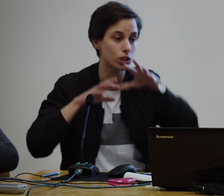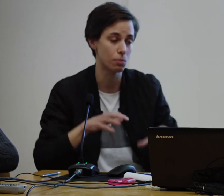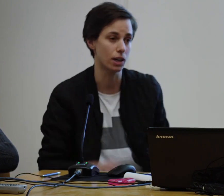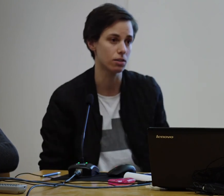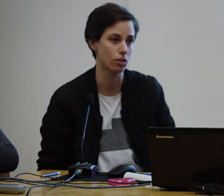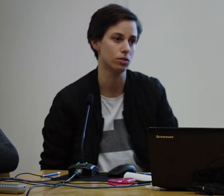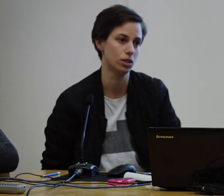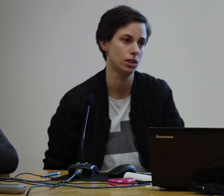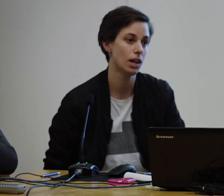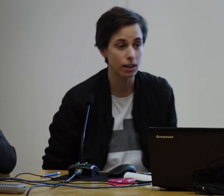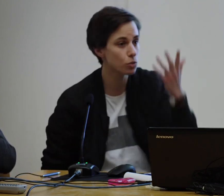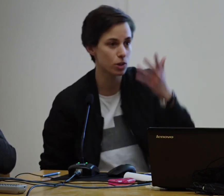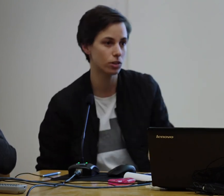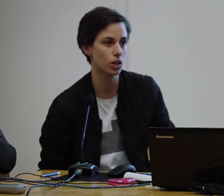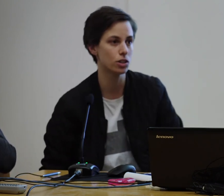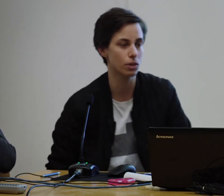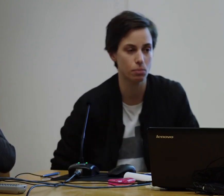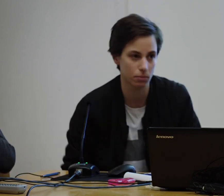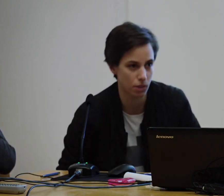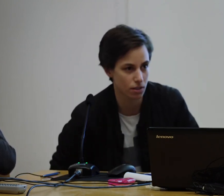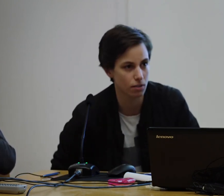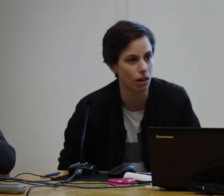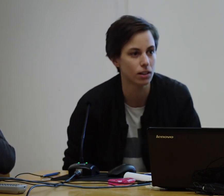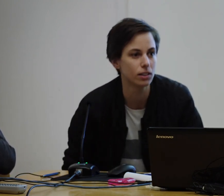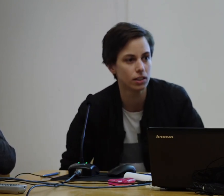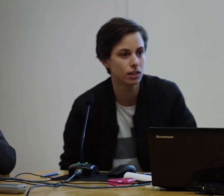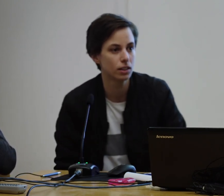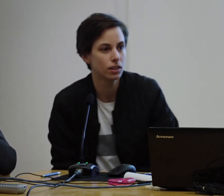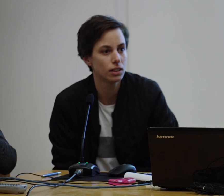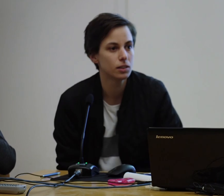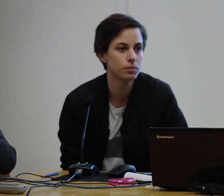v určitých priestoroch. A super, že to riešite vy. To je skvelé.